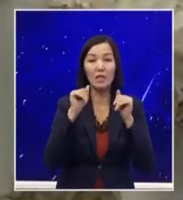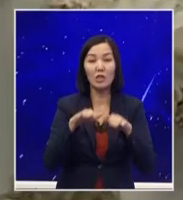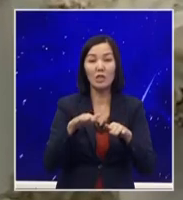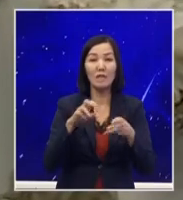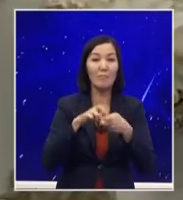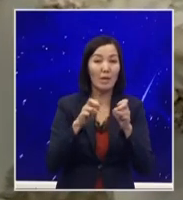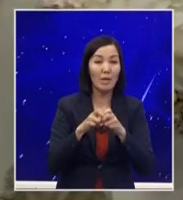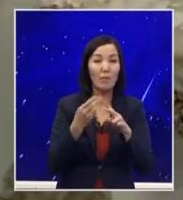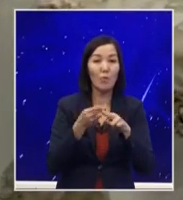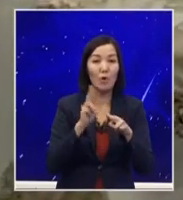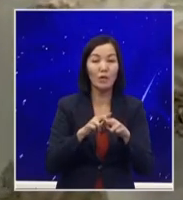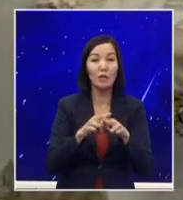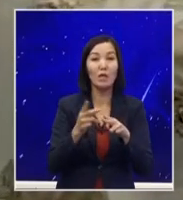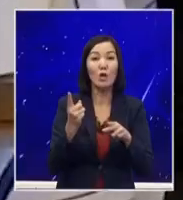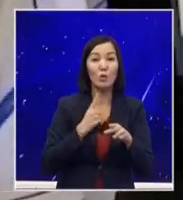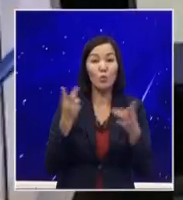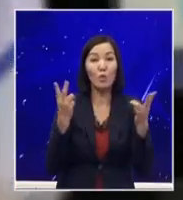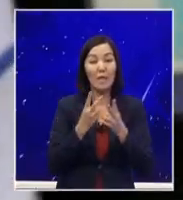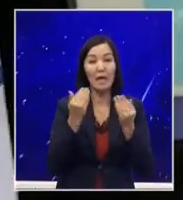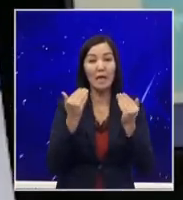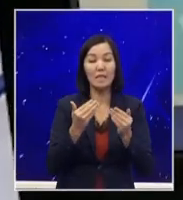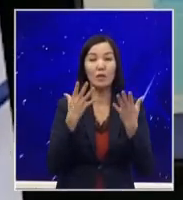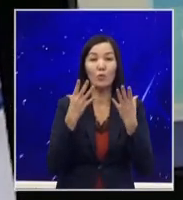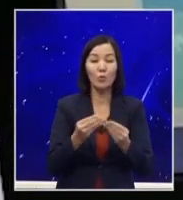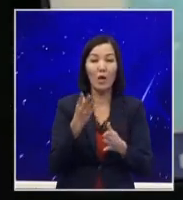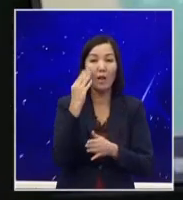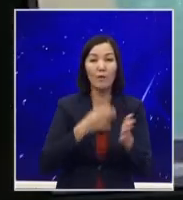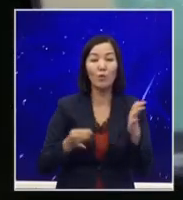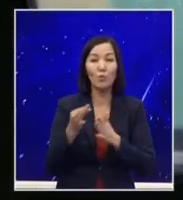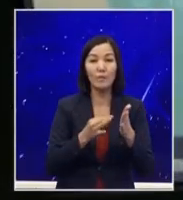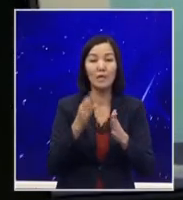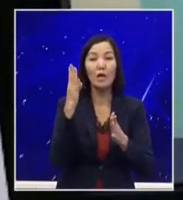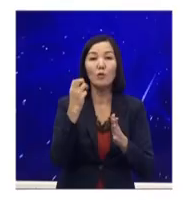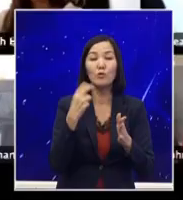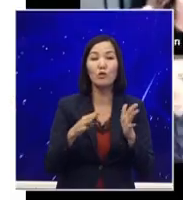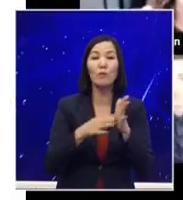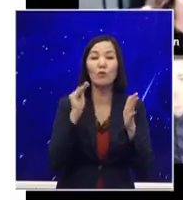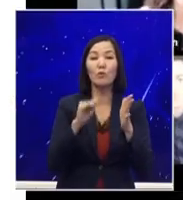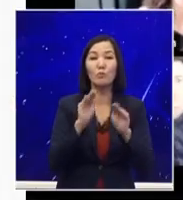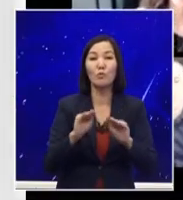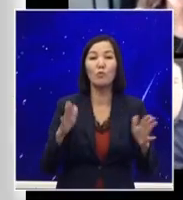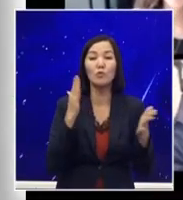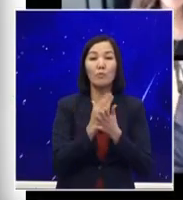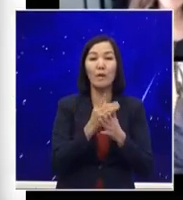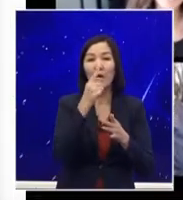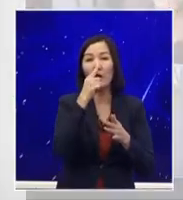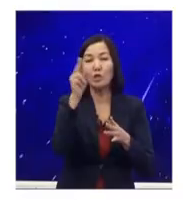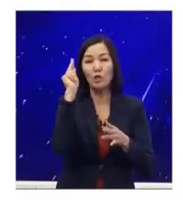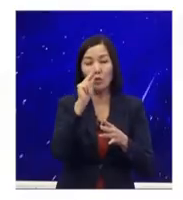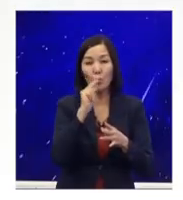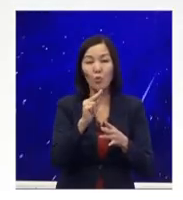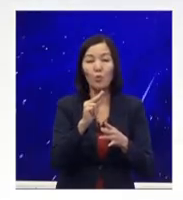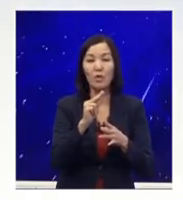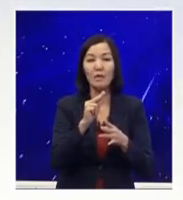мәселе болғандықтан күтуге тура келеді. Қазіргі күні Алматы облысында 429 мың оқушы бар. Қашықтықтан оқу